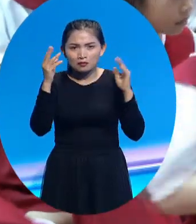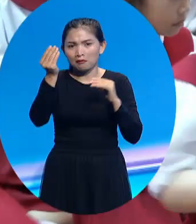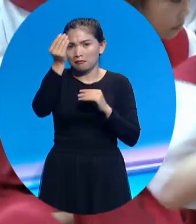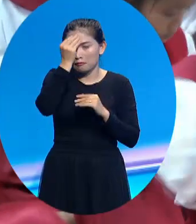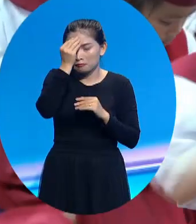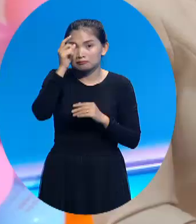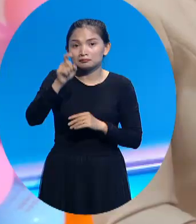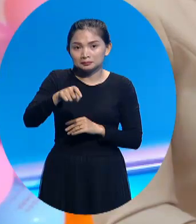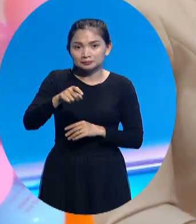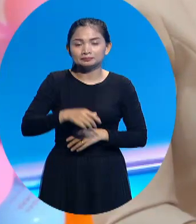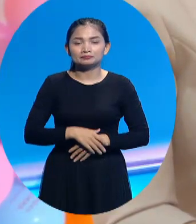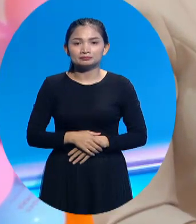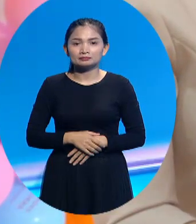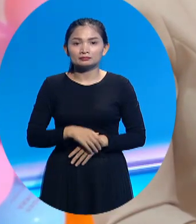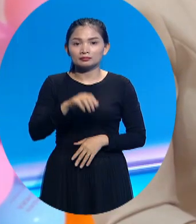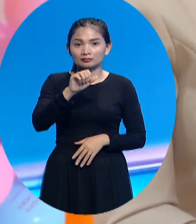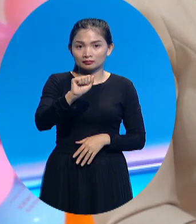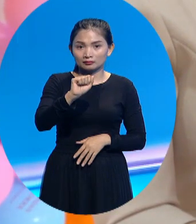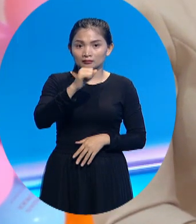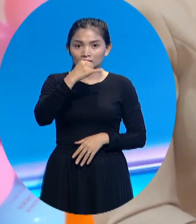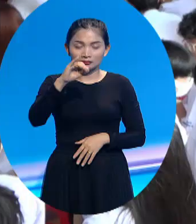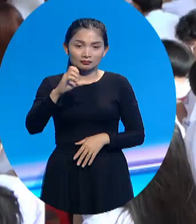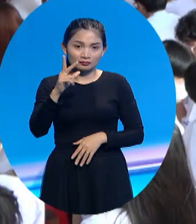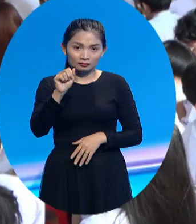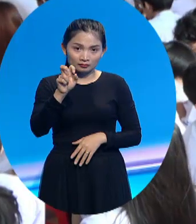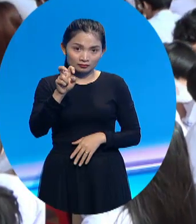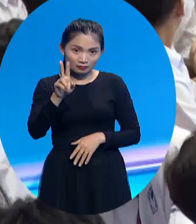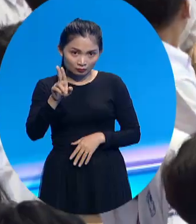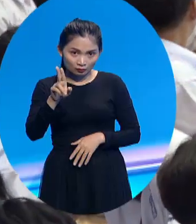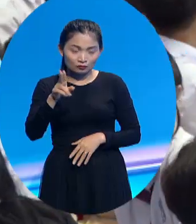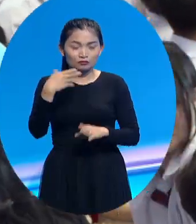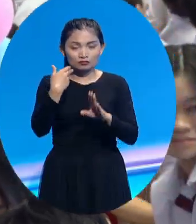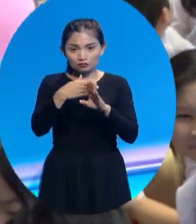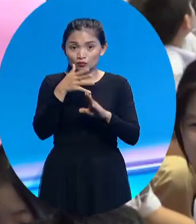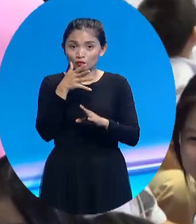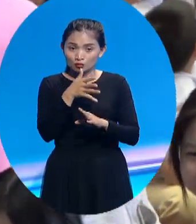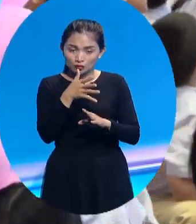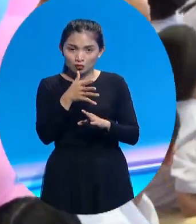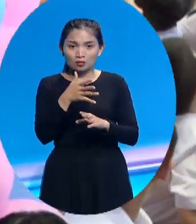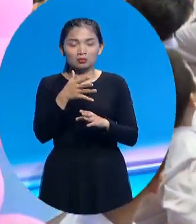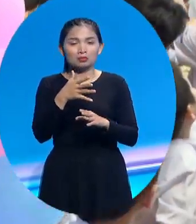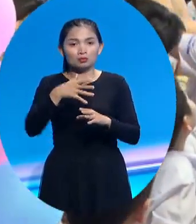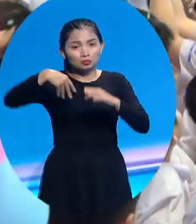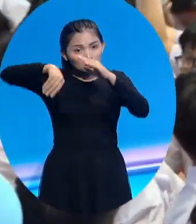học sinh. Tại ASEAN School, tỷ lệ tốt nghiệp ở các bậc học luôn đạt 100%. Kết thúc năm học